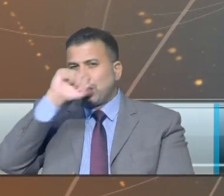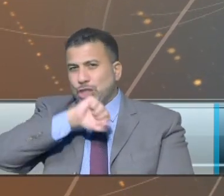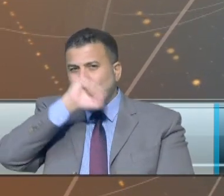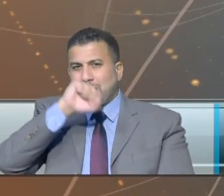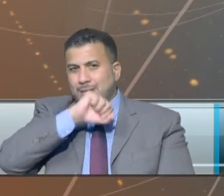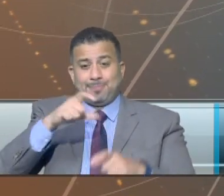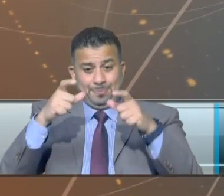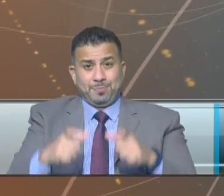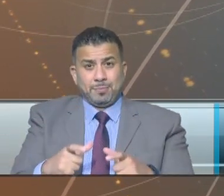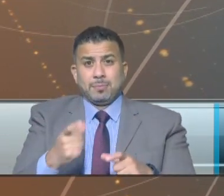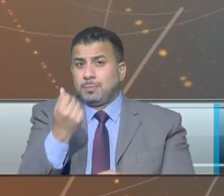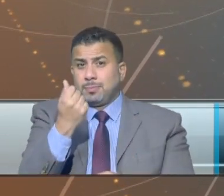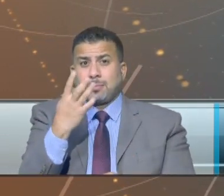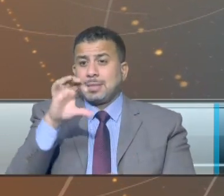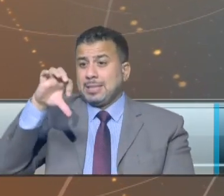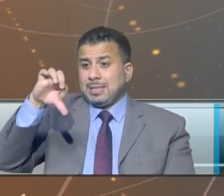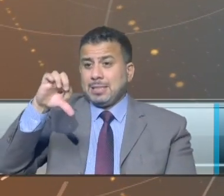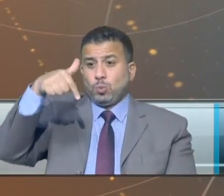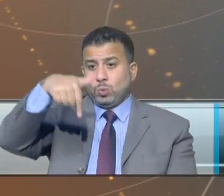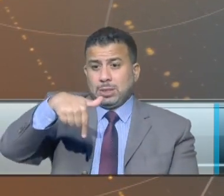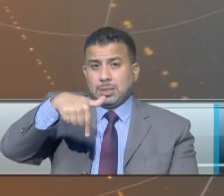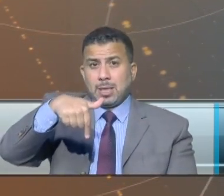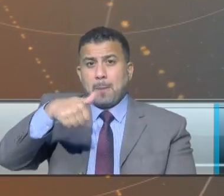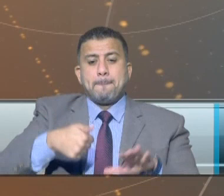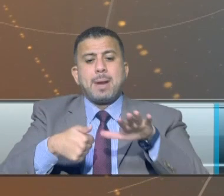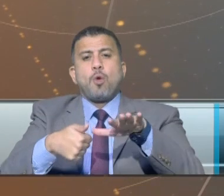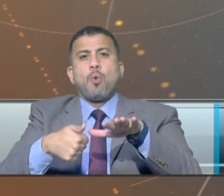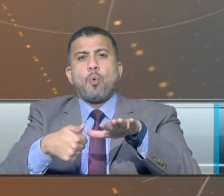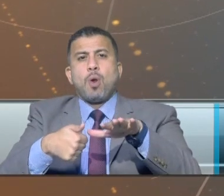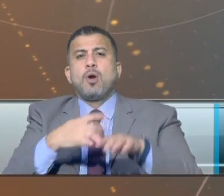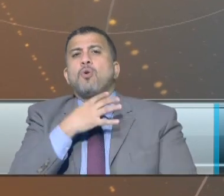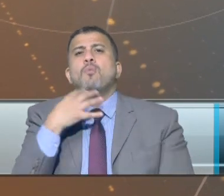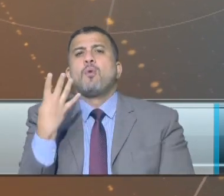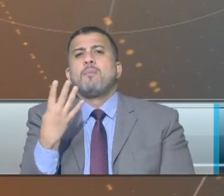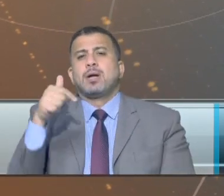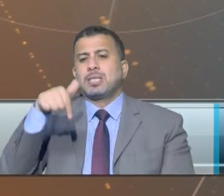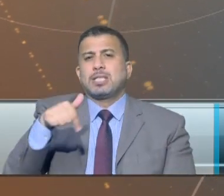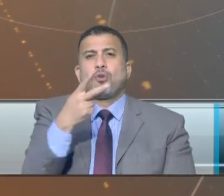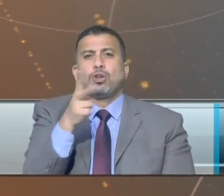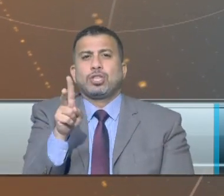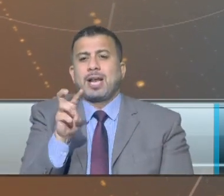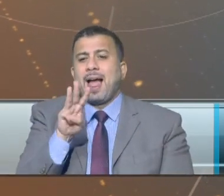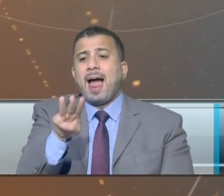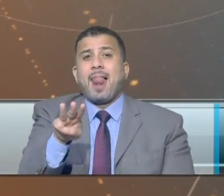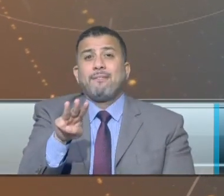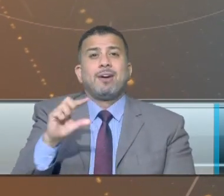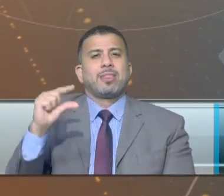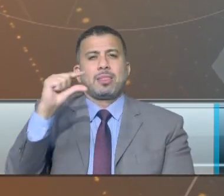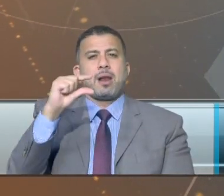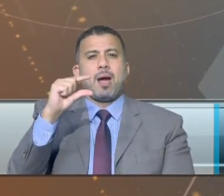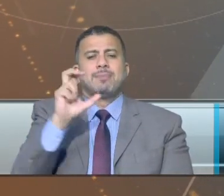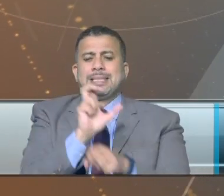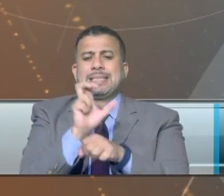اماره الشارقه مبلغ 69 مليون و426 ال درهم